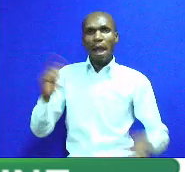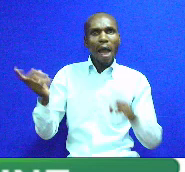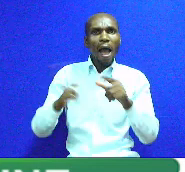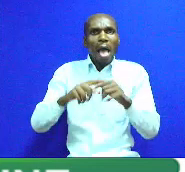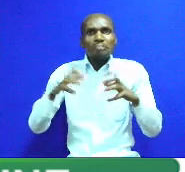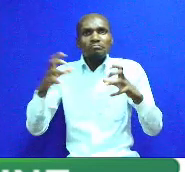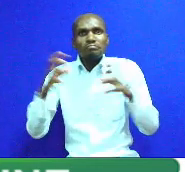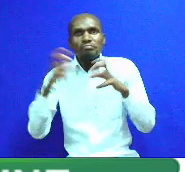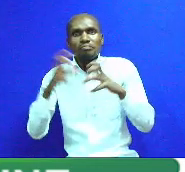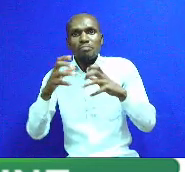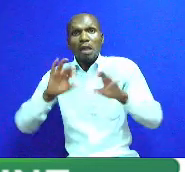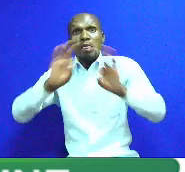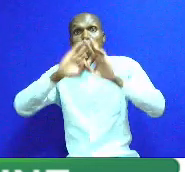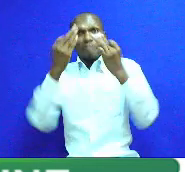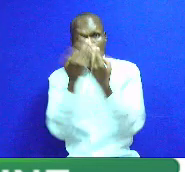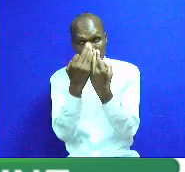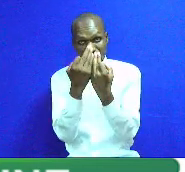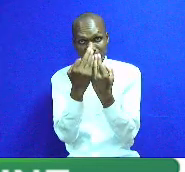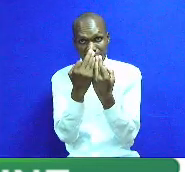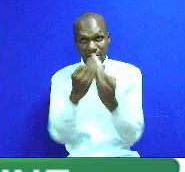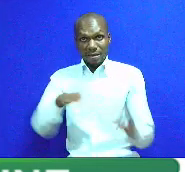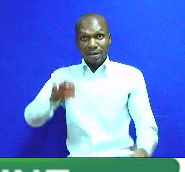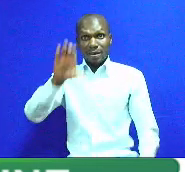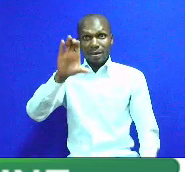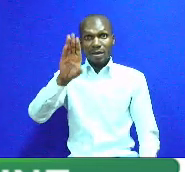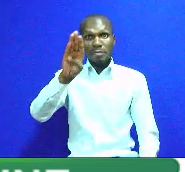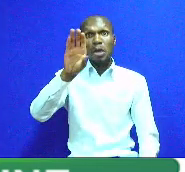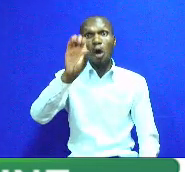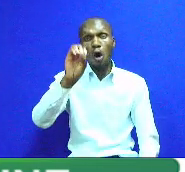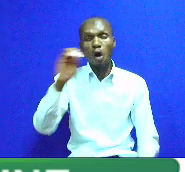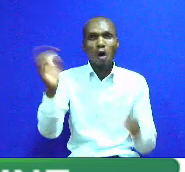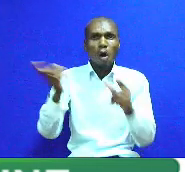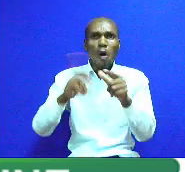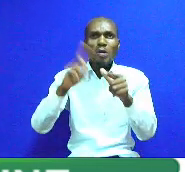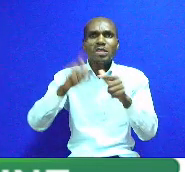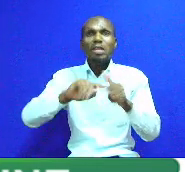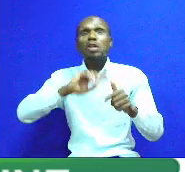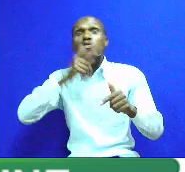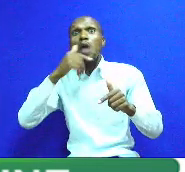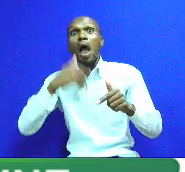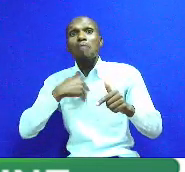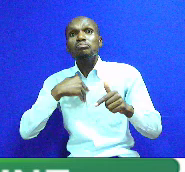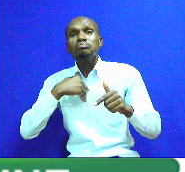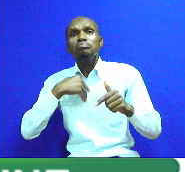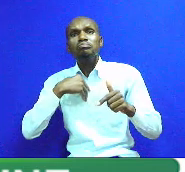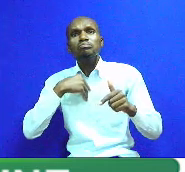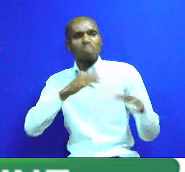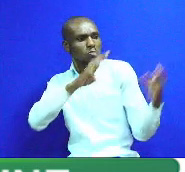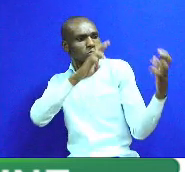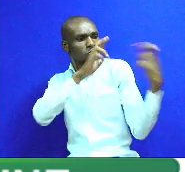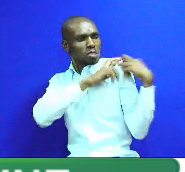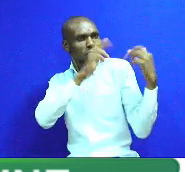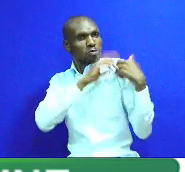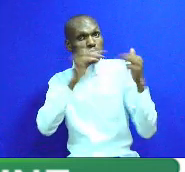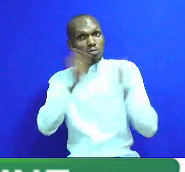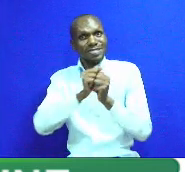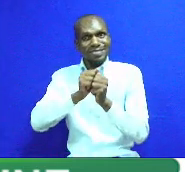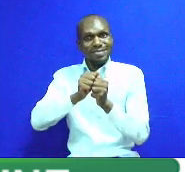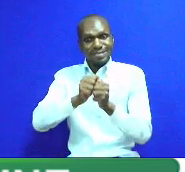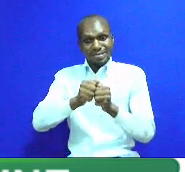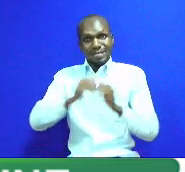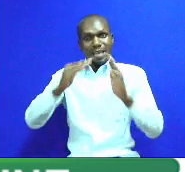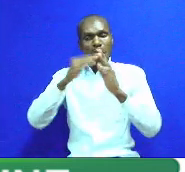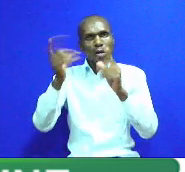na vikundi vya kijamii almaarufu CBOs, tutakuwa hata na wale ambao wanasimamia manyumba wanaitwa caretakers.